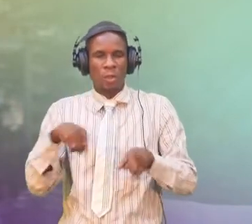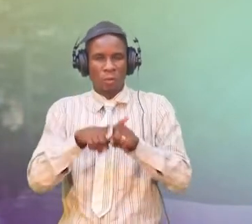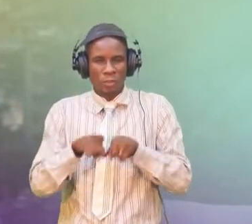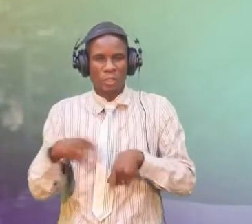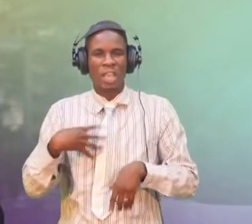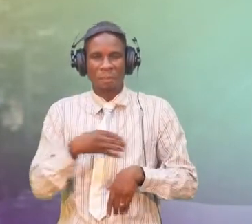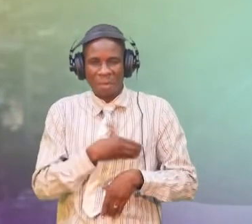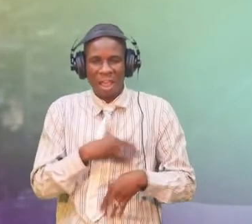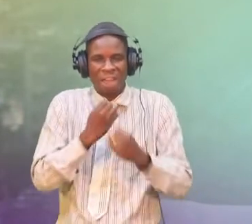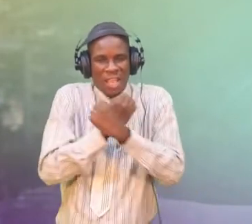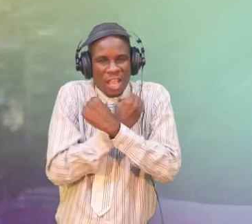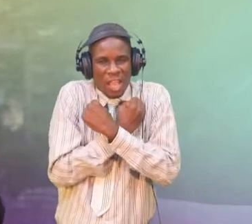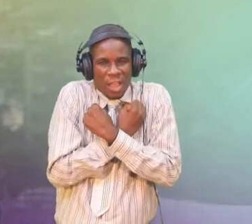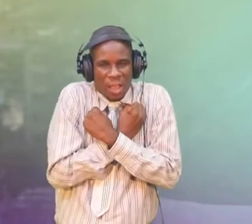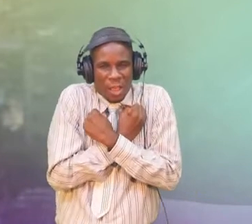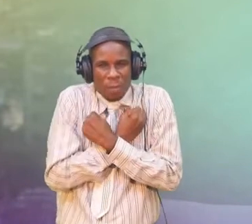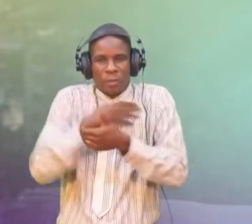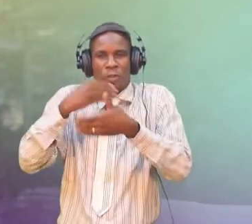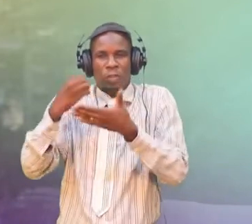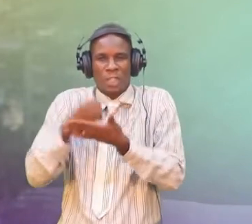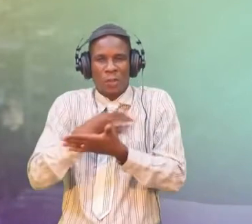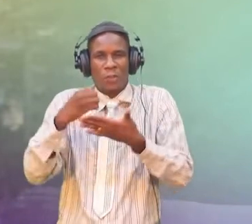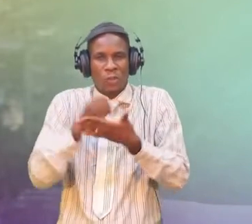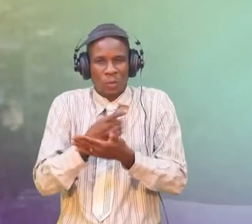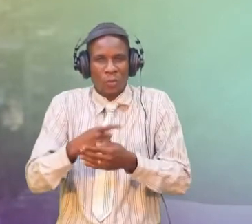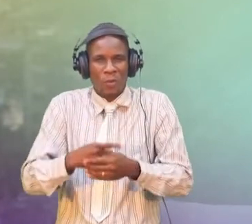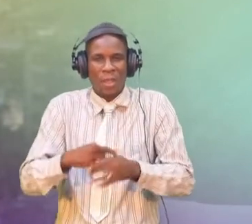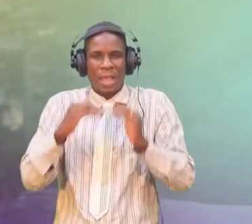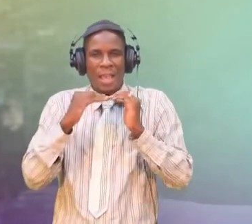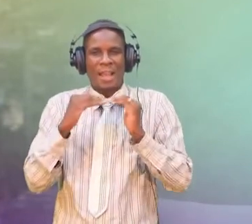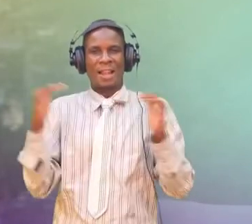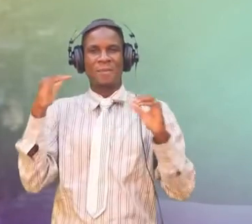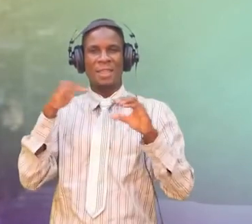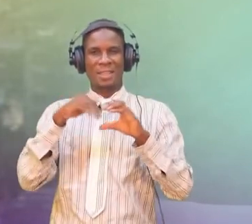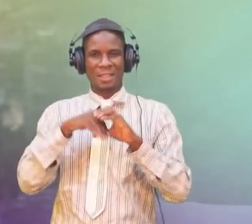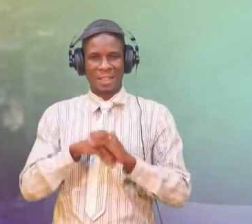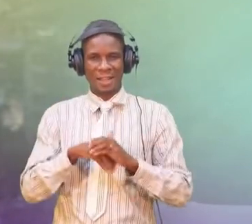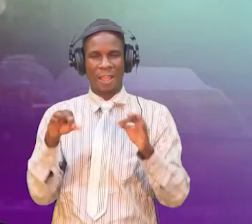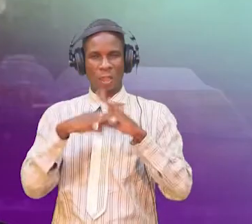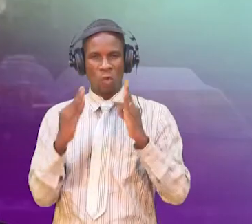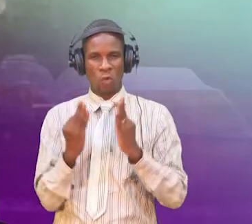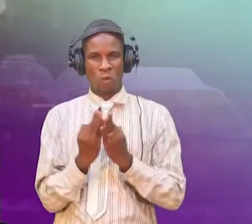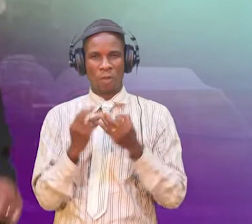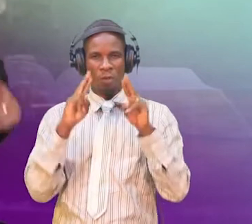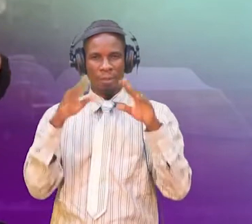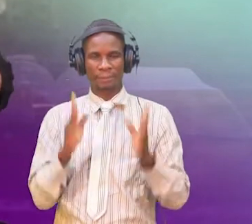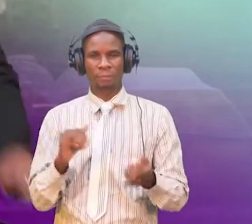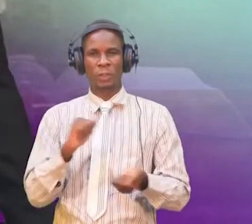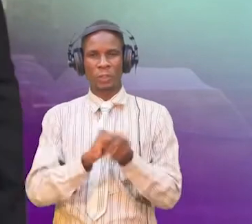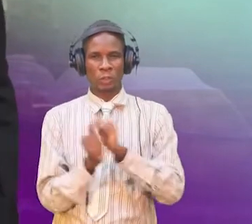kasi kobondela mpenza moko na moko yango esungaka mpona kokembisa libala ya